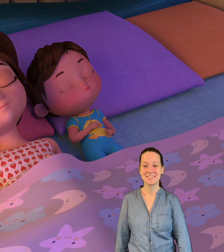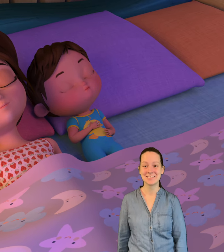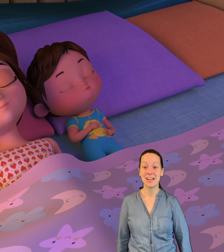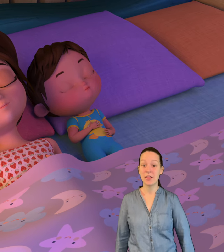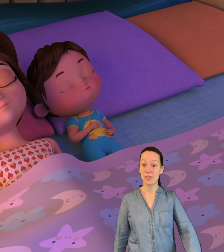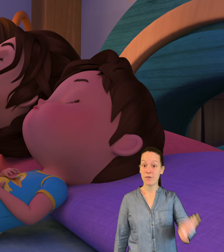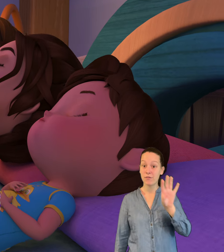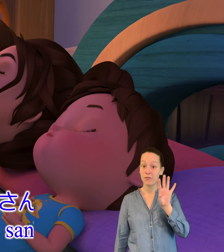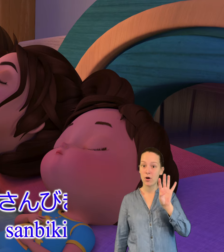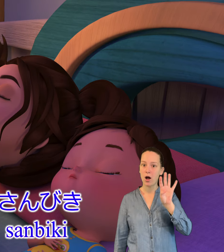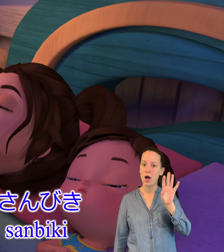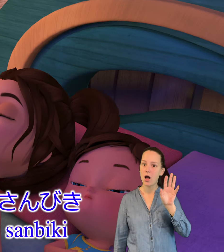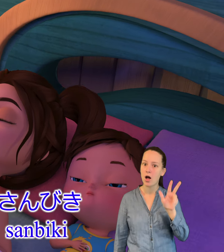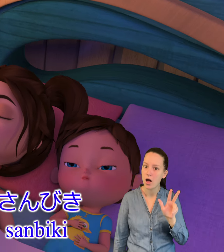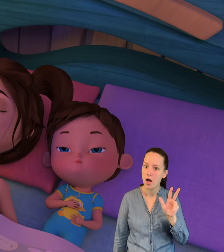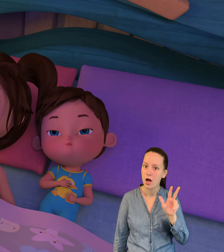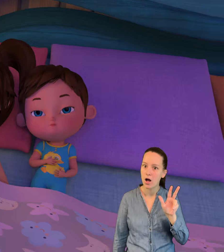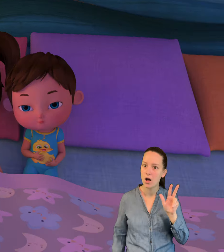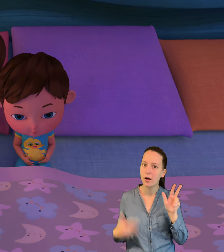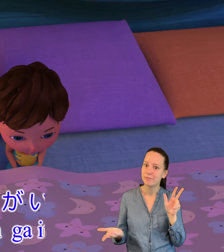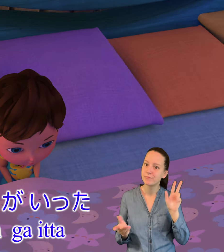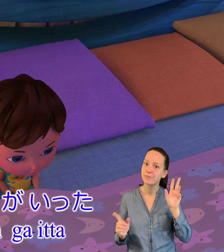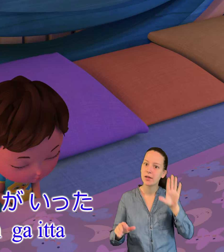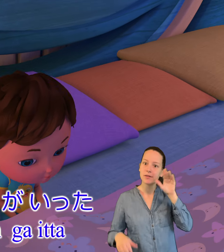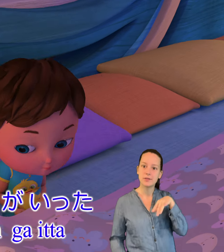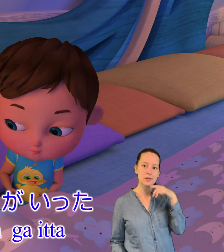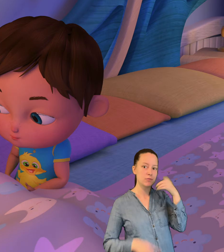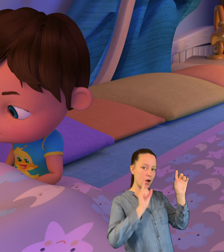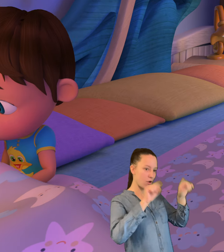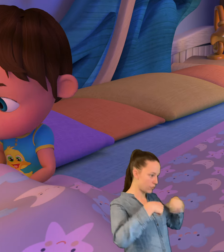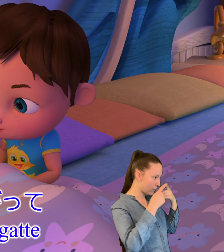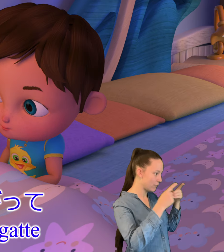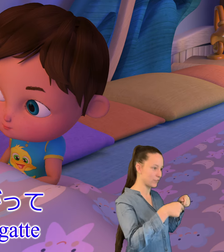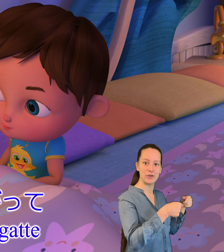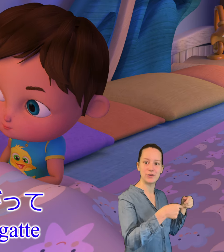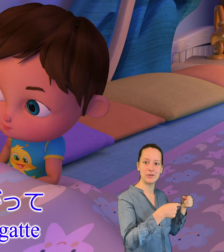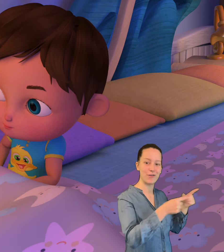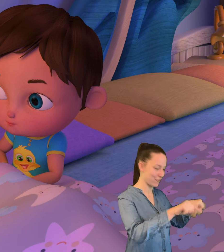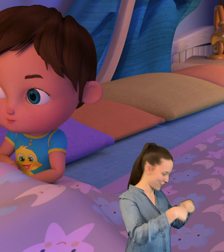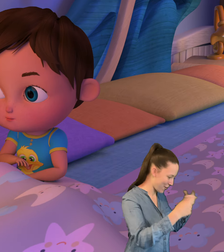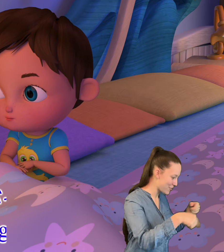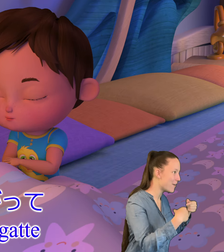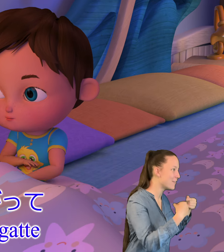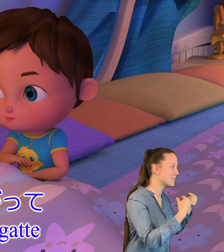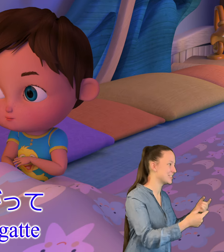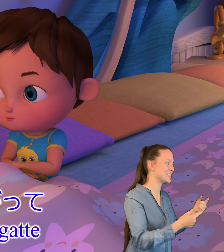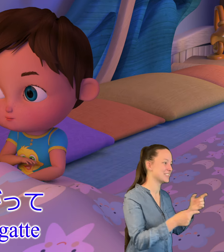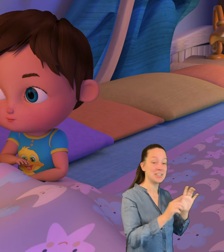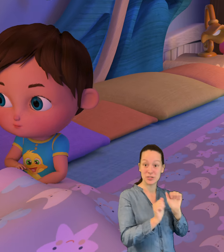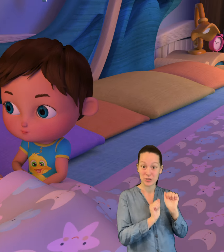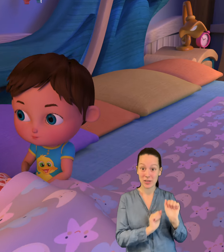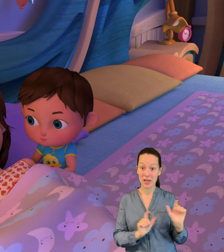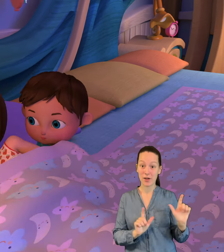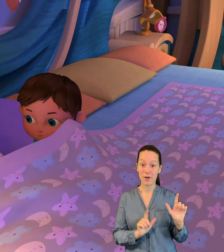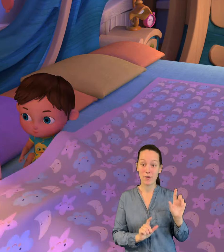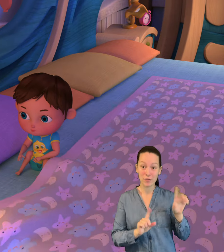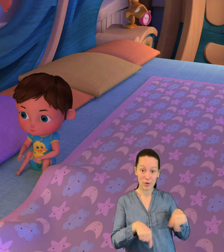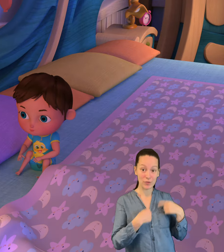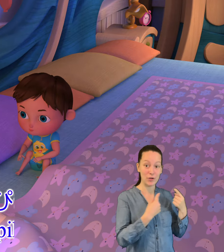たベッドに3匹ちびちゃんが行った転がって転がって